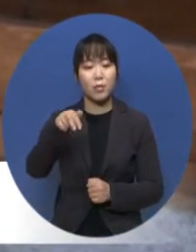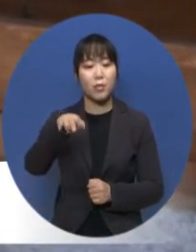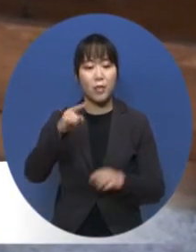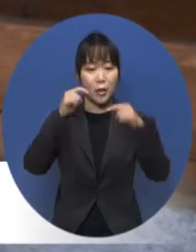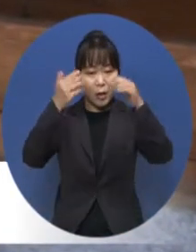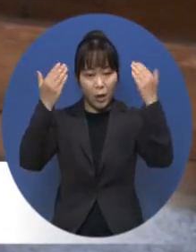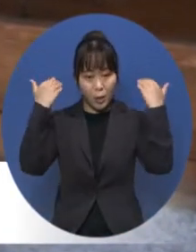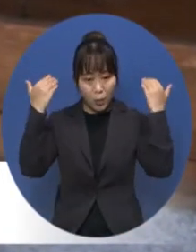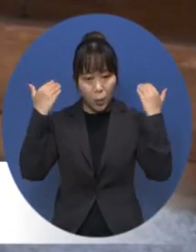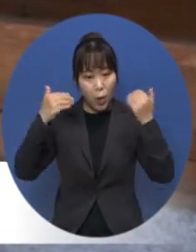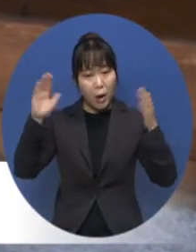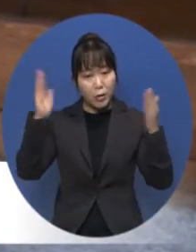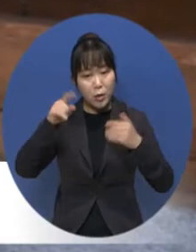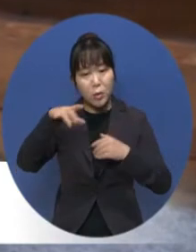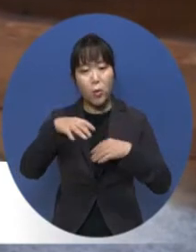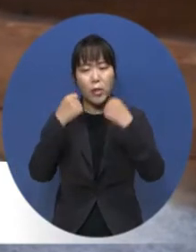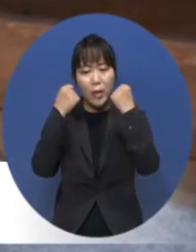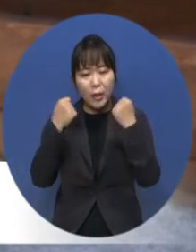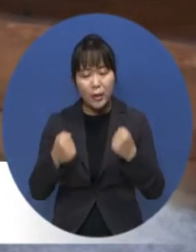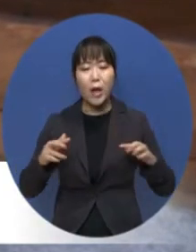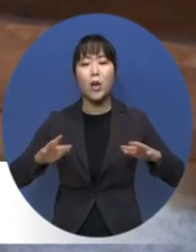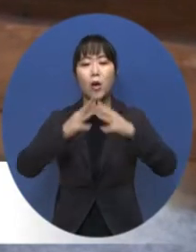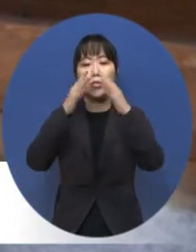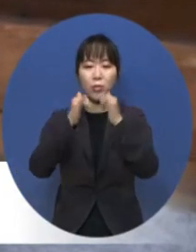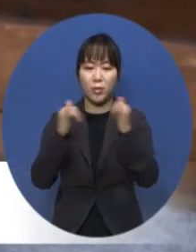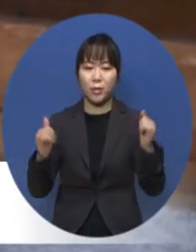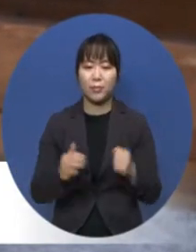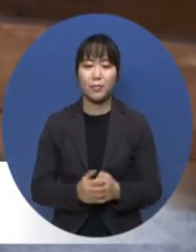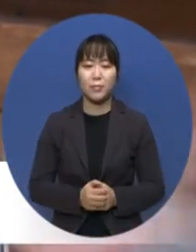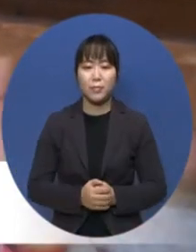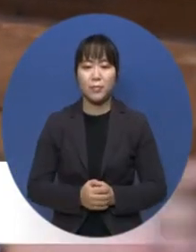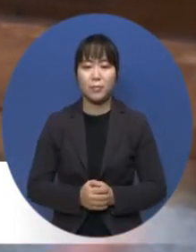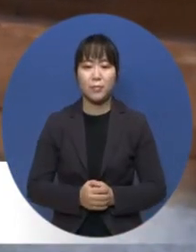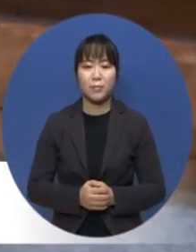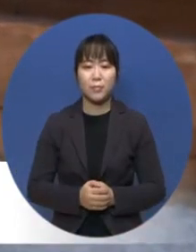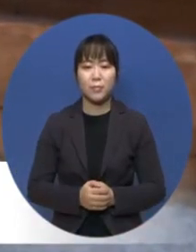연세대학교 장학생으로 여기 머물고 있는 건축가입니다.